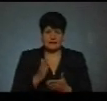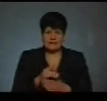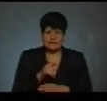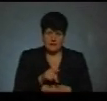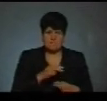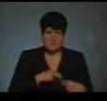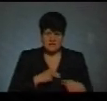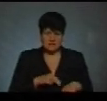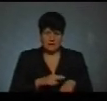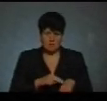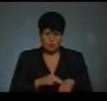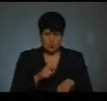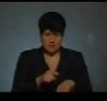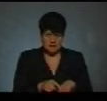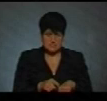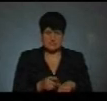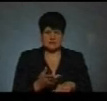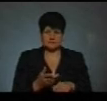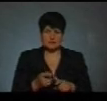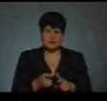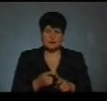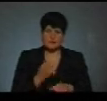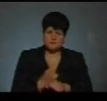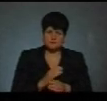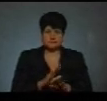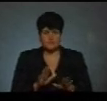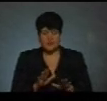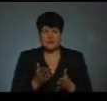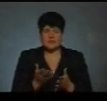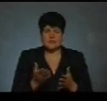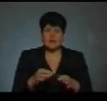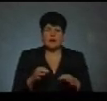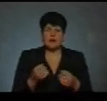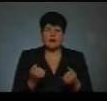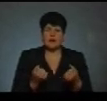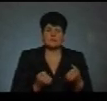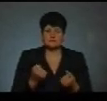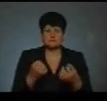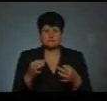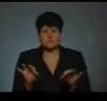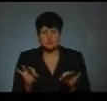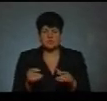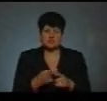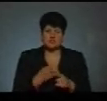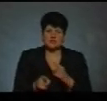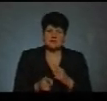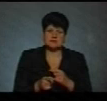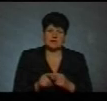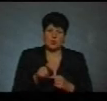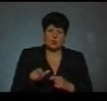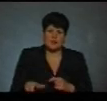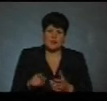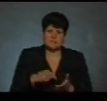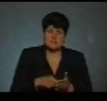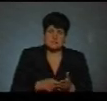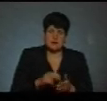працівники поліції задіяні? І, власне, щодо того, які автівки пропускають, чи це лише мешканці Почаєва,